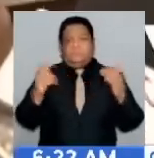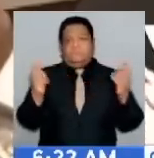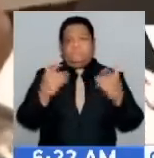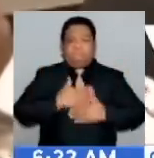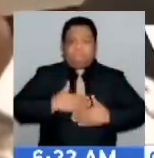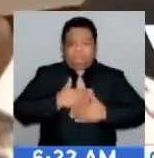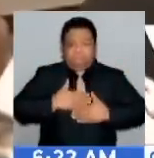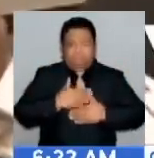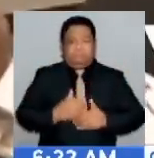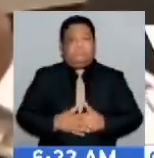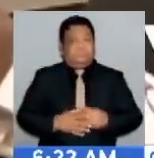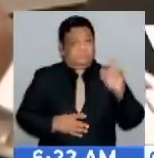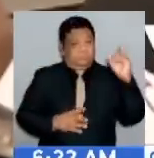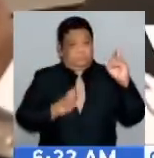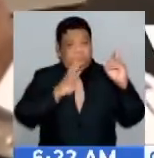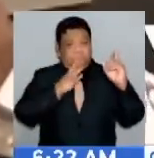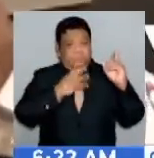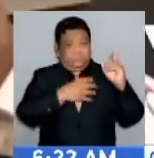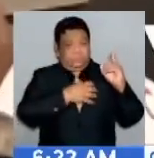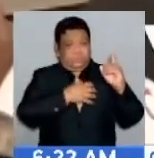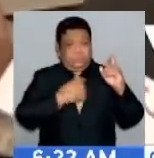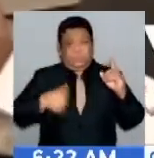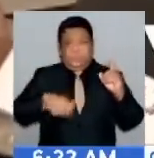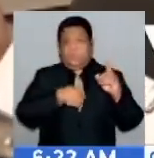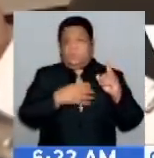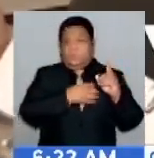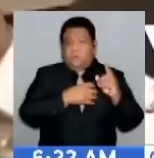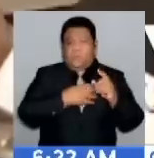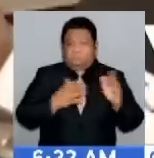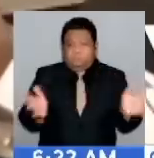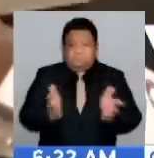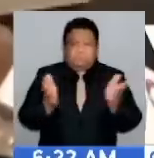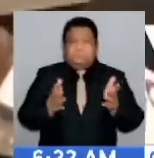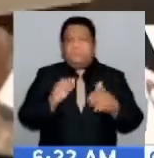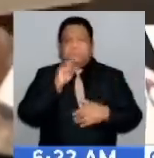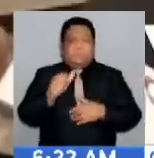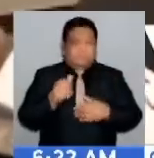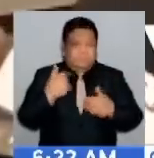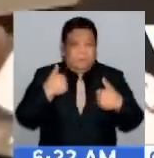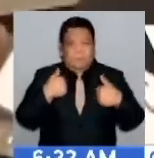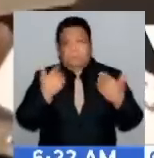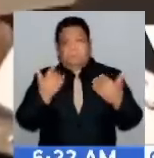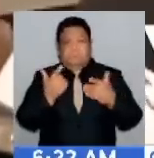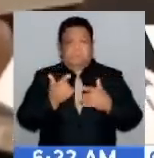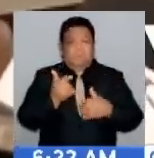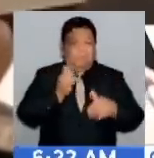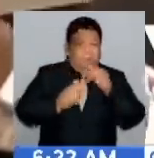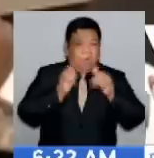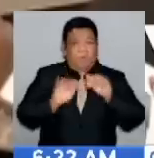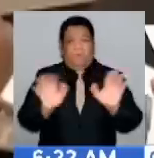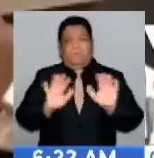always, kumbaga parang diligid na mo i-encourage ba na magkakaroon ng mga liquor kay kabalo ka, grabe kadaghan sa mga